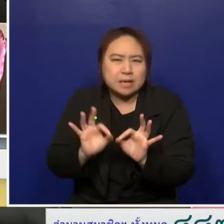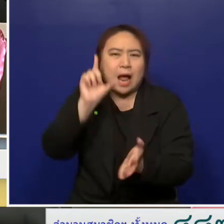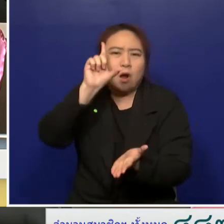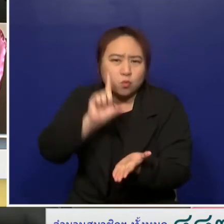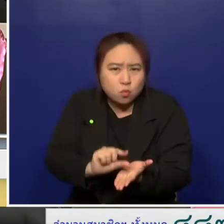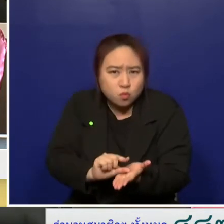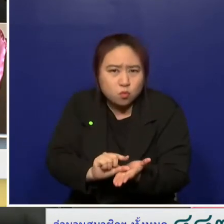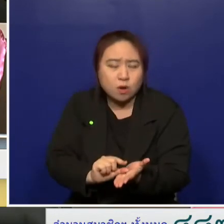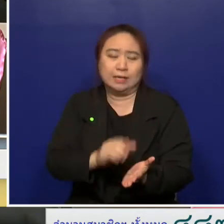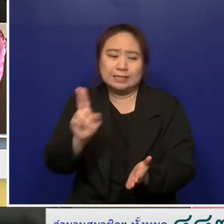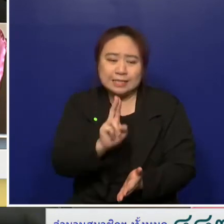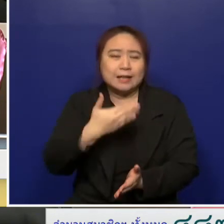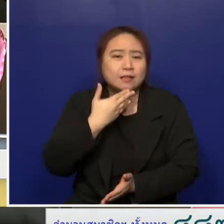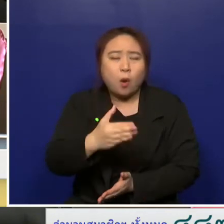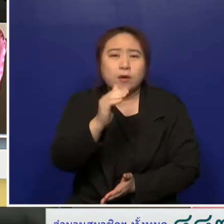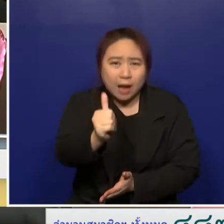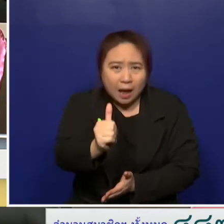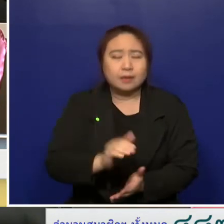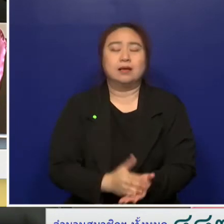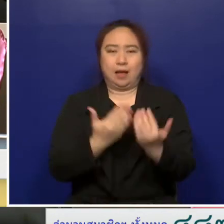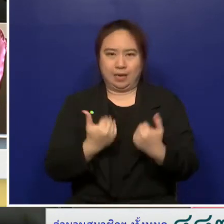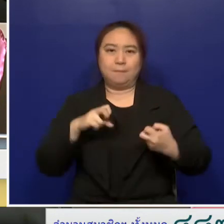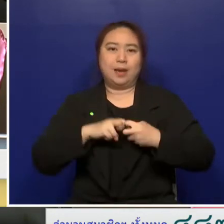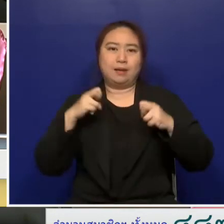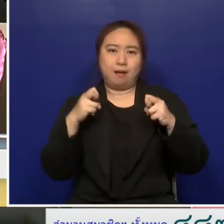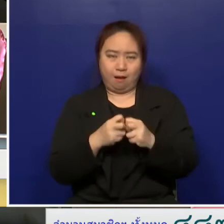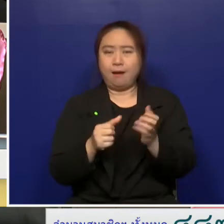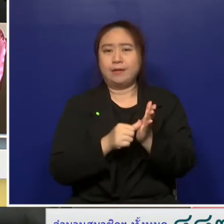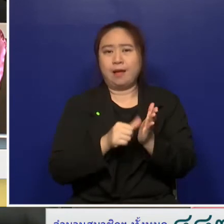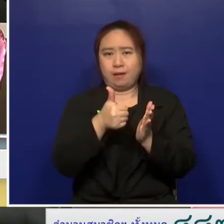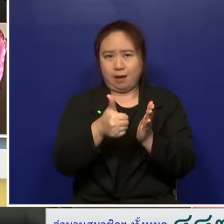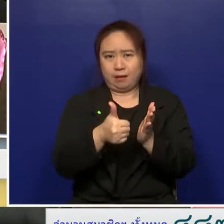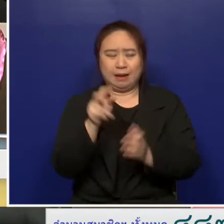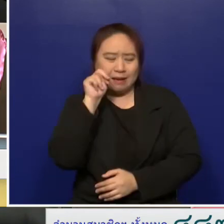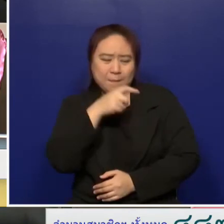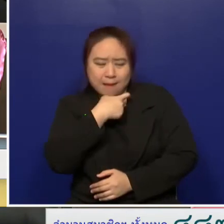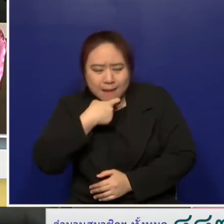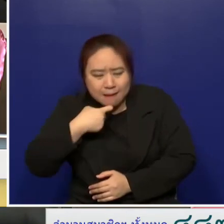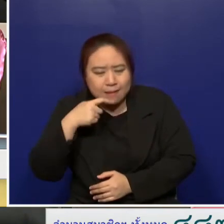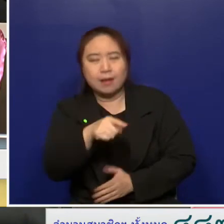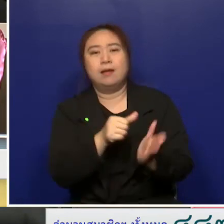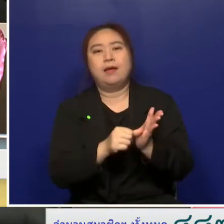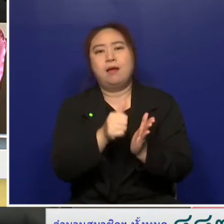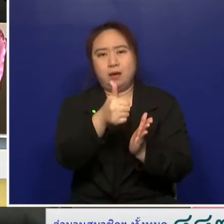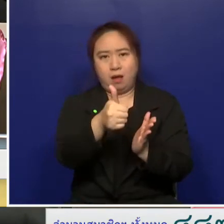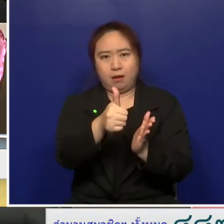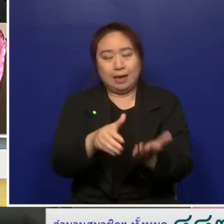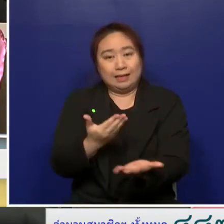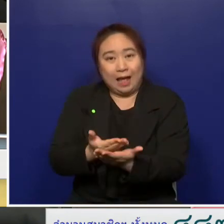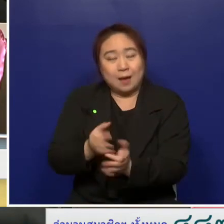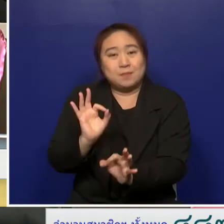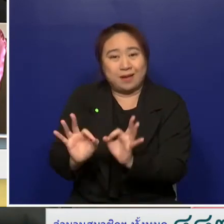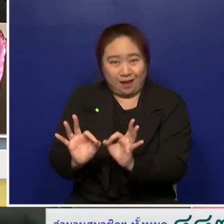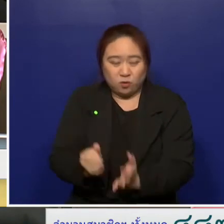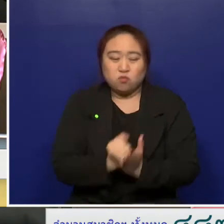มารใช้งานได้ตลอดทงปีจะสามารถแ้ปัญหาภ่ายแงที่เกิดขนได้ด้วยและเป็การลคาใช้จ่ายให้กับ